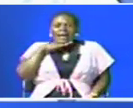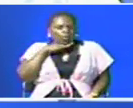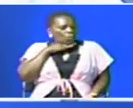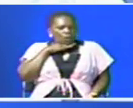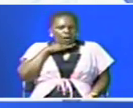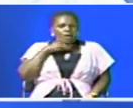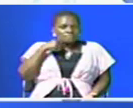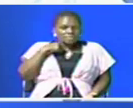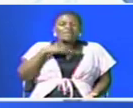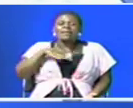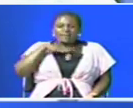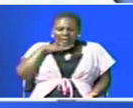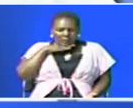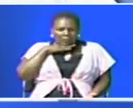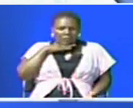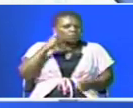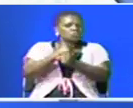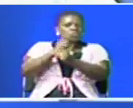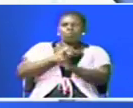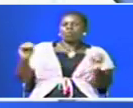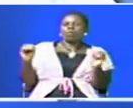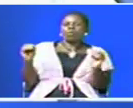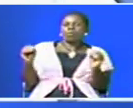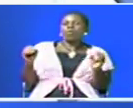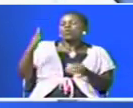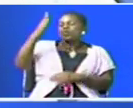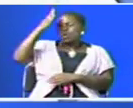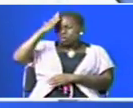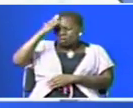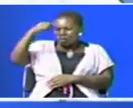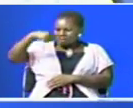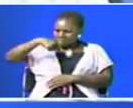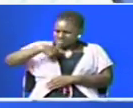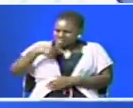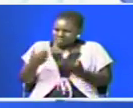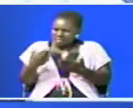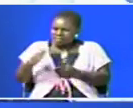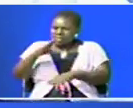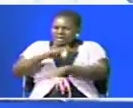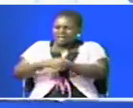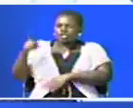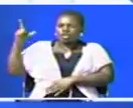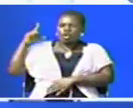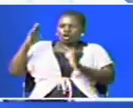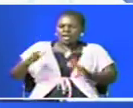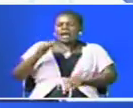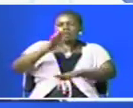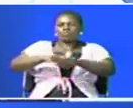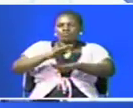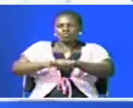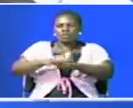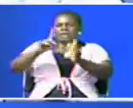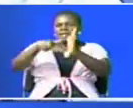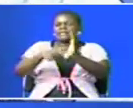na mimi nitauliwa, hatofanya. Akijua kwamba mimi pengine nitapata wakili mzuri, kisha baadaye